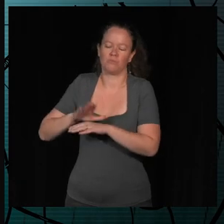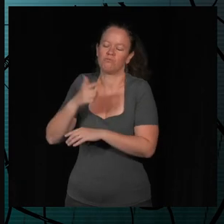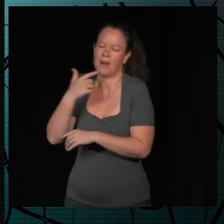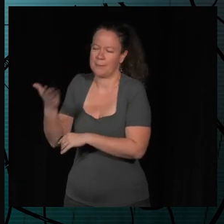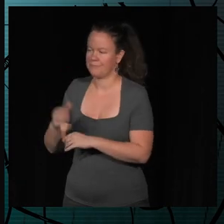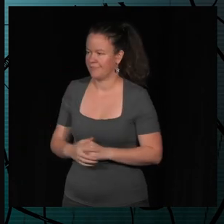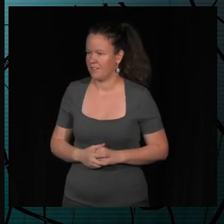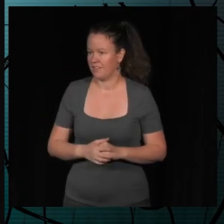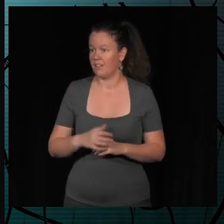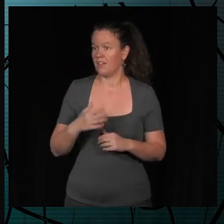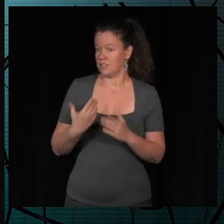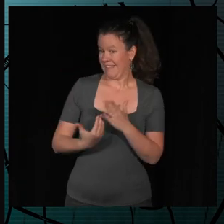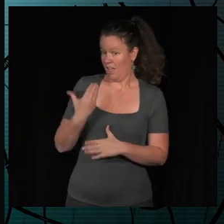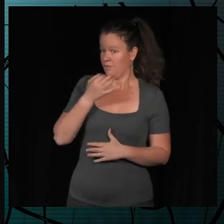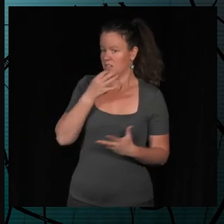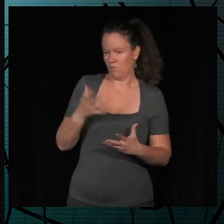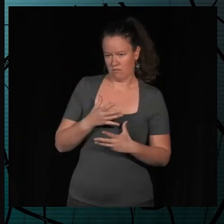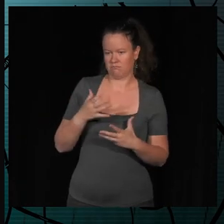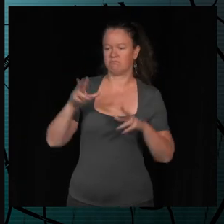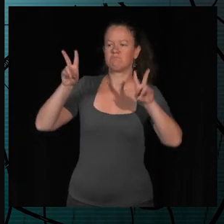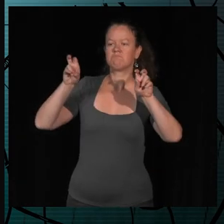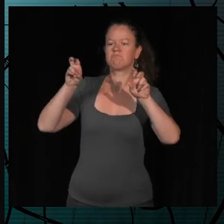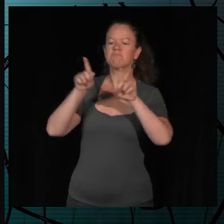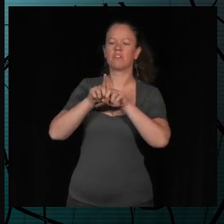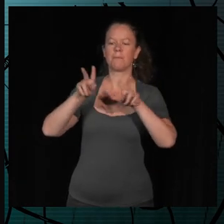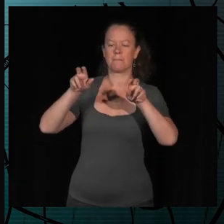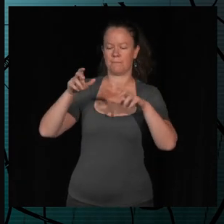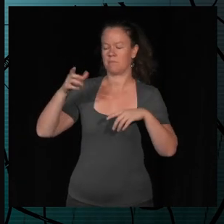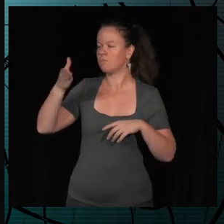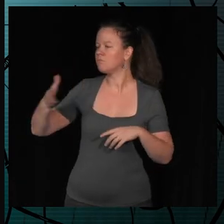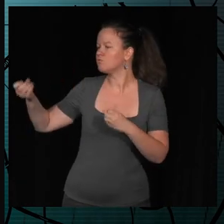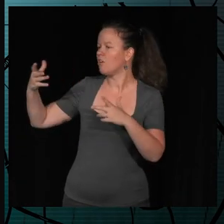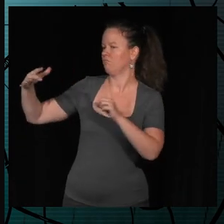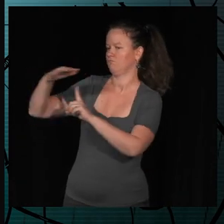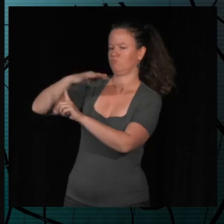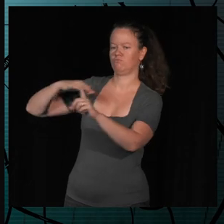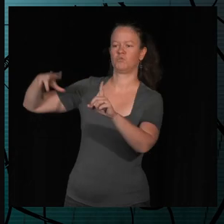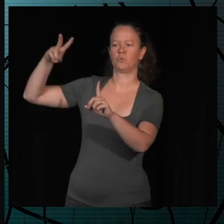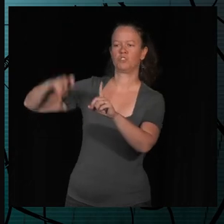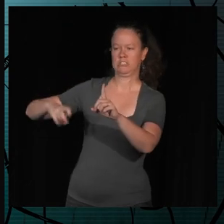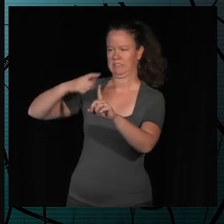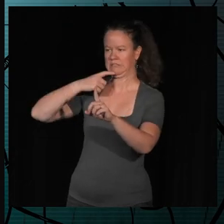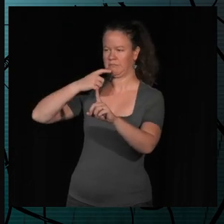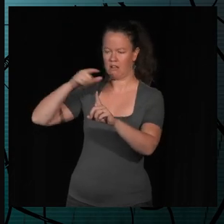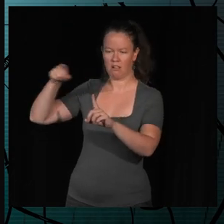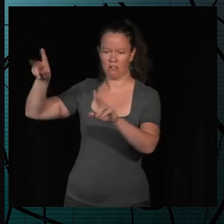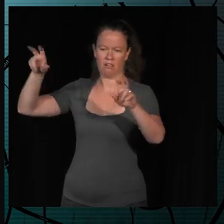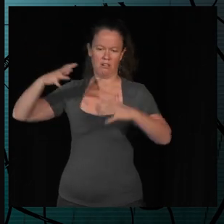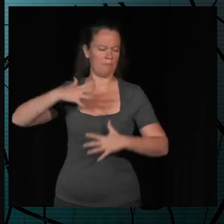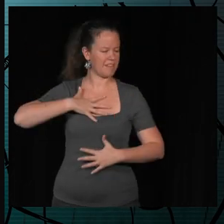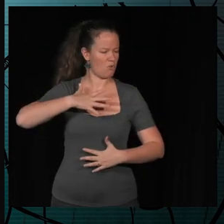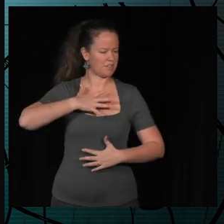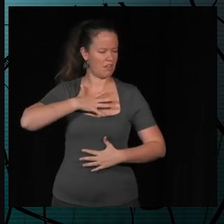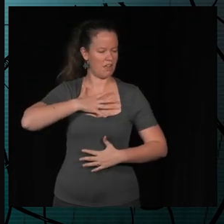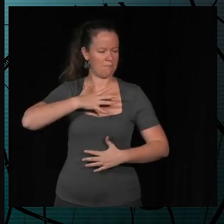l'accent sur le versant panique morale comme on dit en en sociologie du jeu vidéo he Christine carriier l'a rappelé